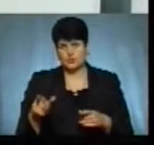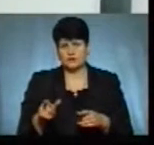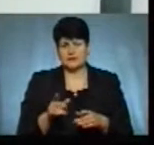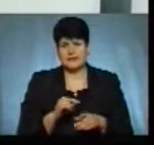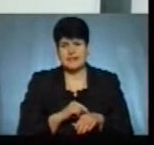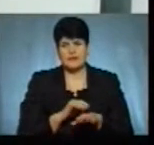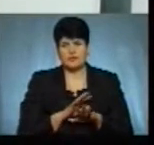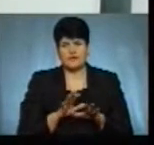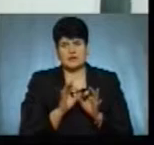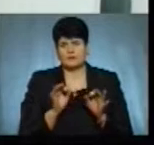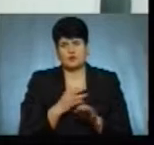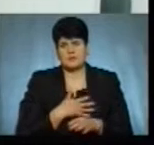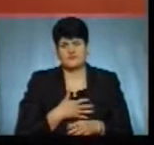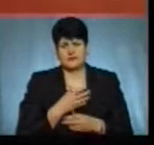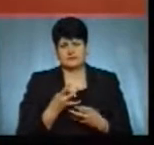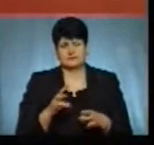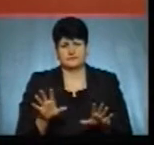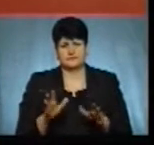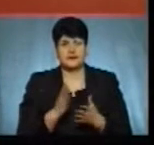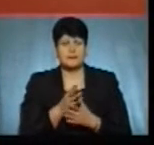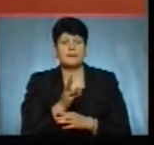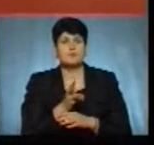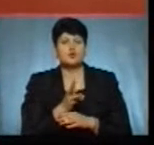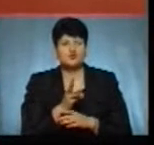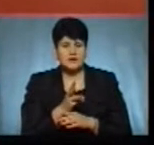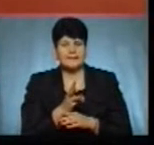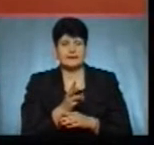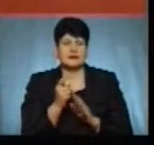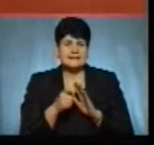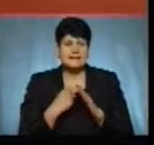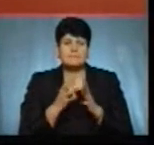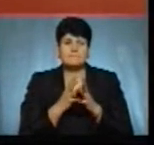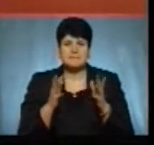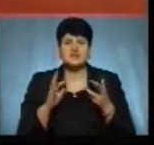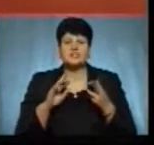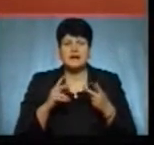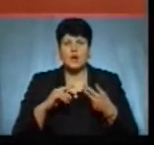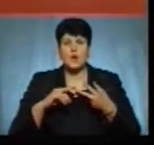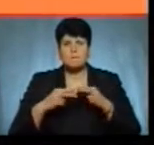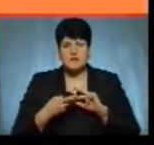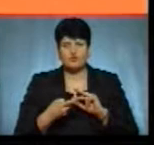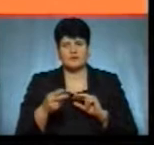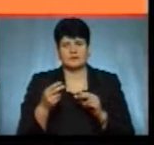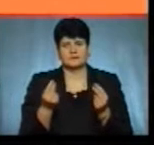повинні ні про що переживати. Зараз маємо сюжет, з якого дізнаємося більше, як обмінювати валюту онлайн.